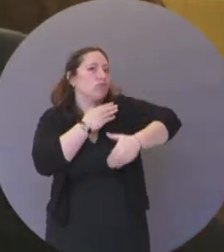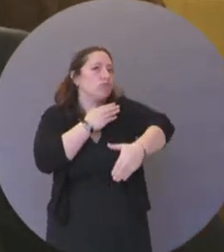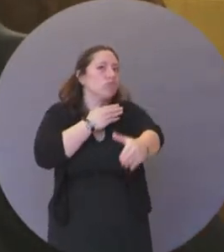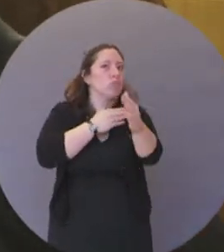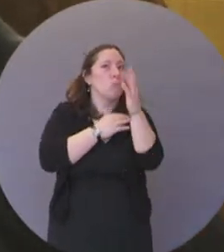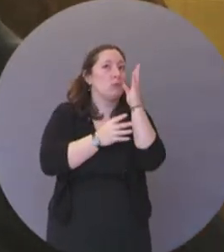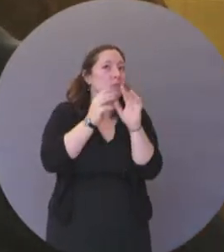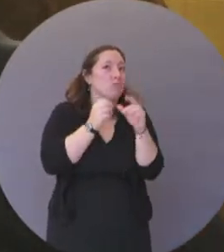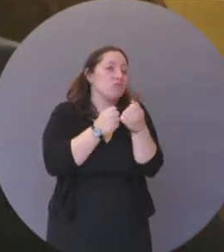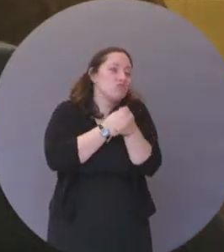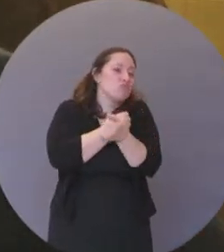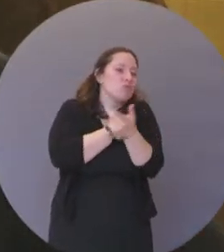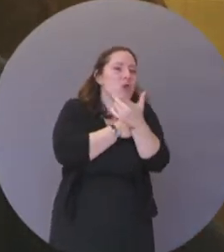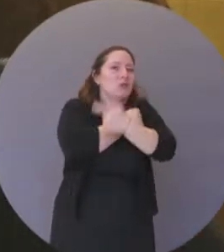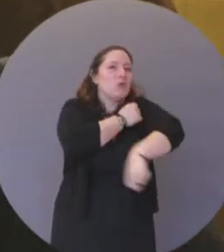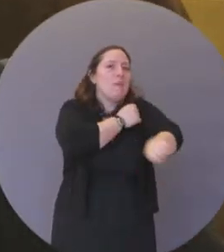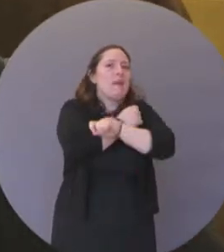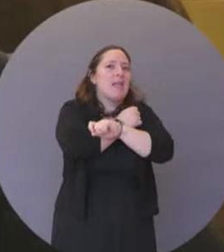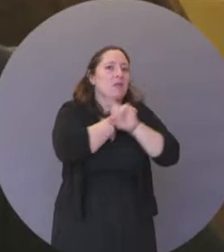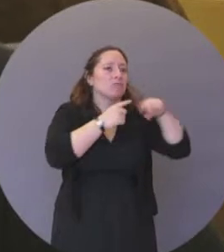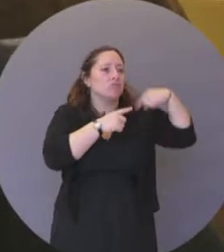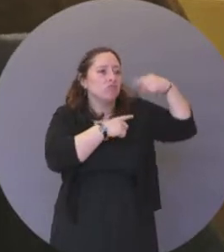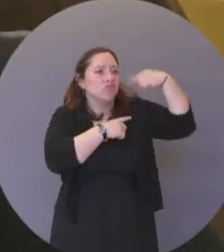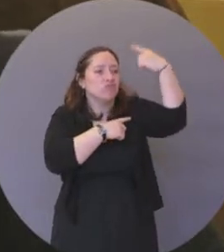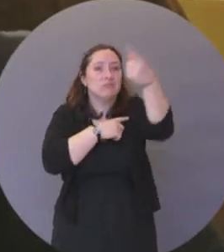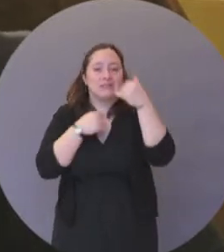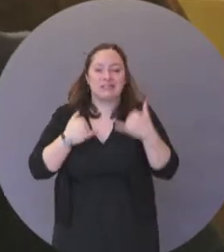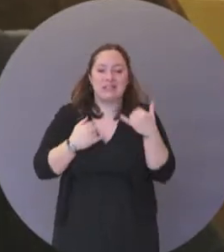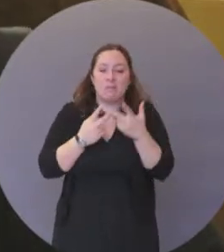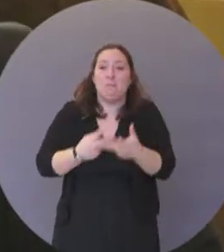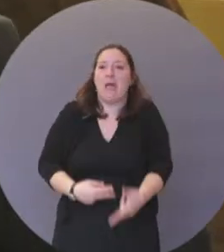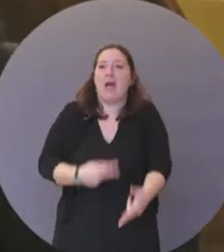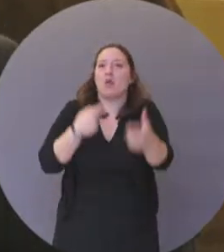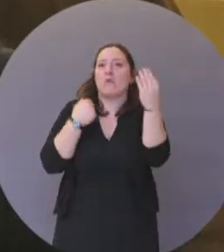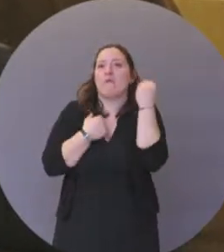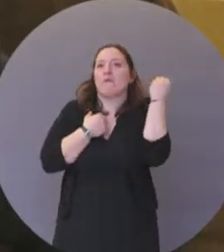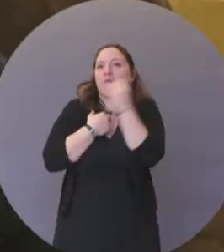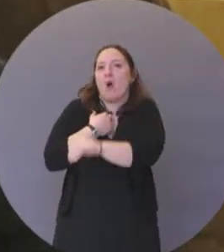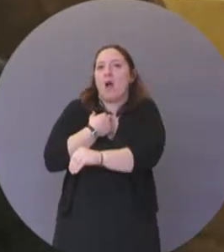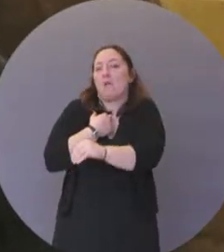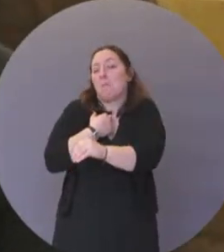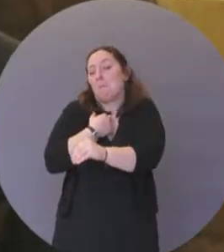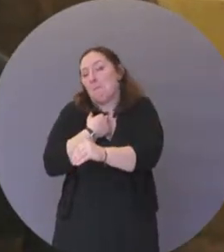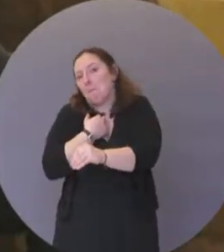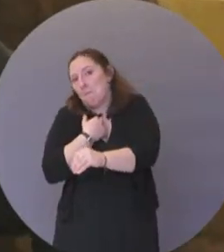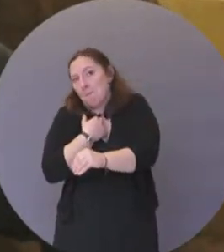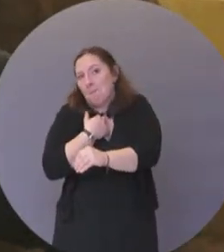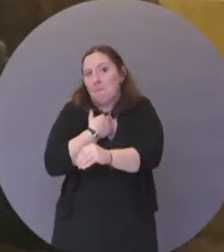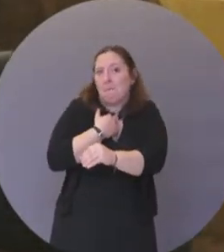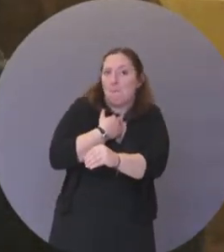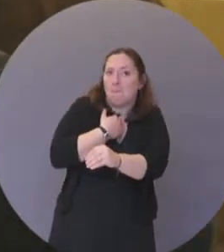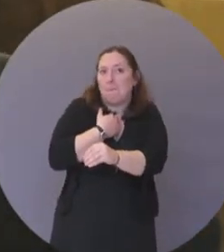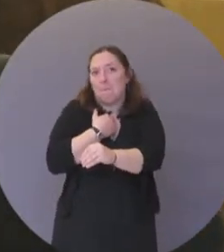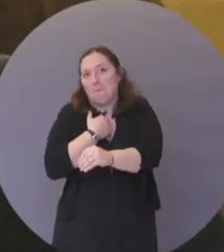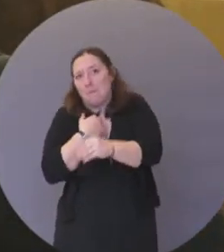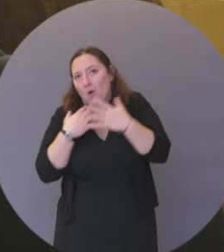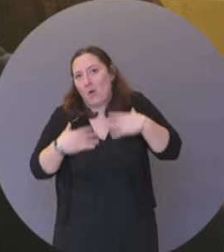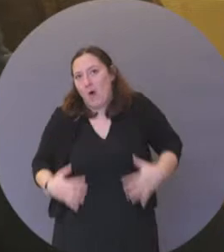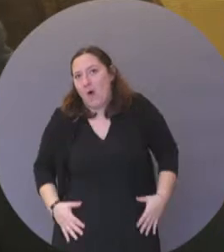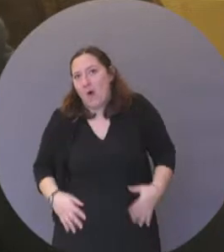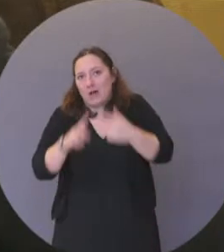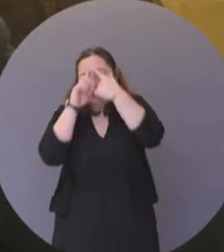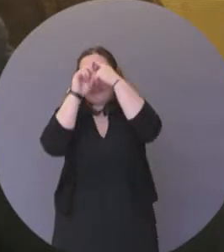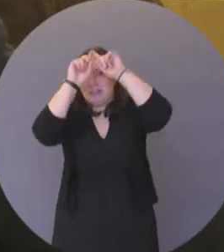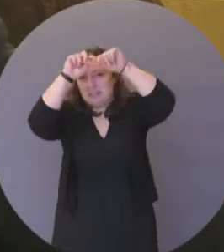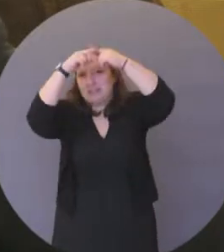semaines dans ce froid un peu glacial de réchauffer un peu notre notre corps et nos esprits dans les